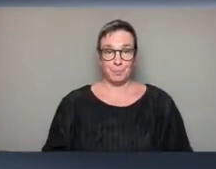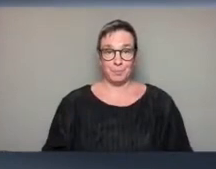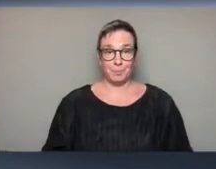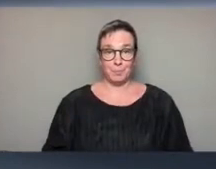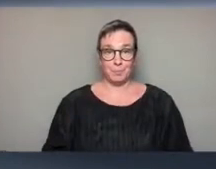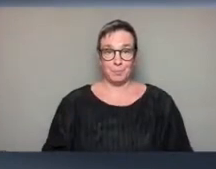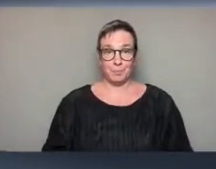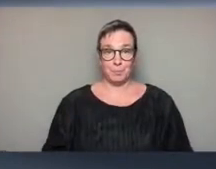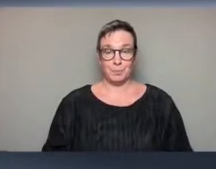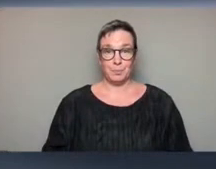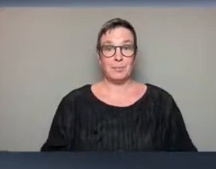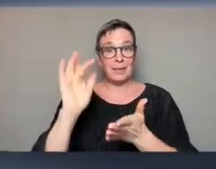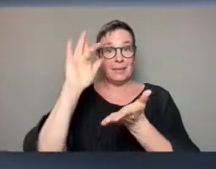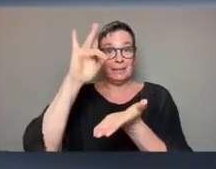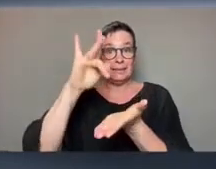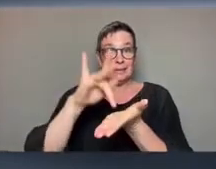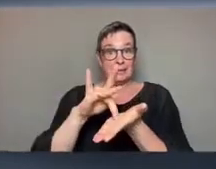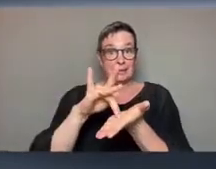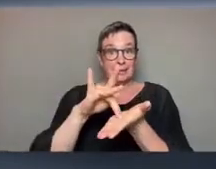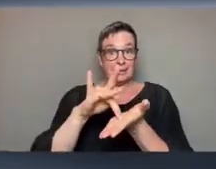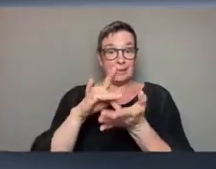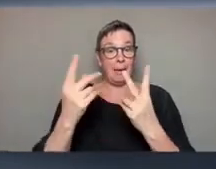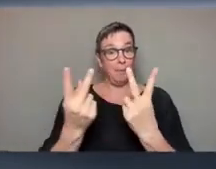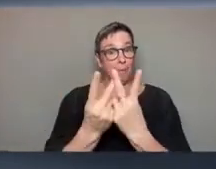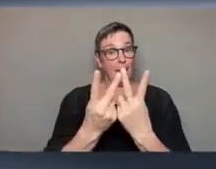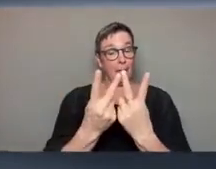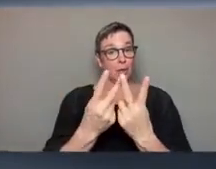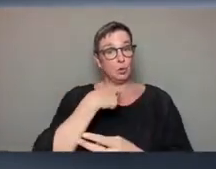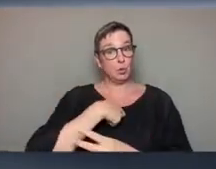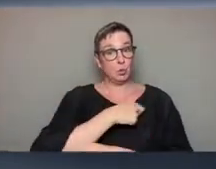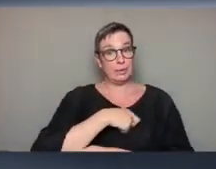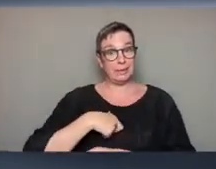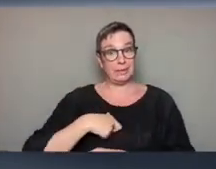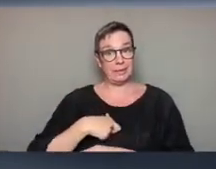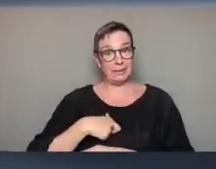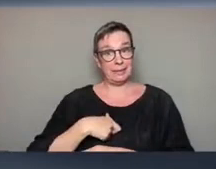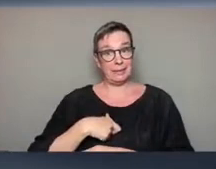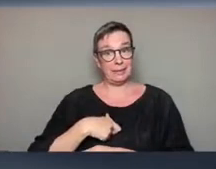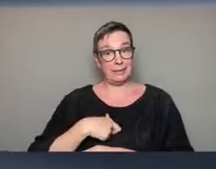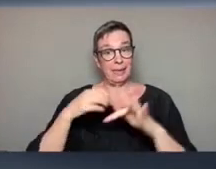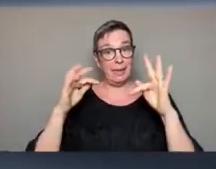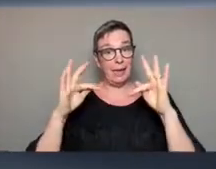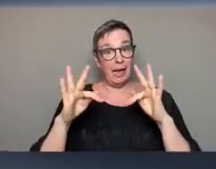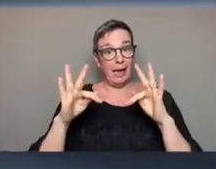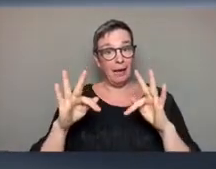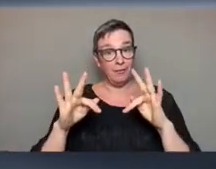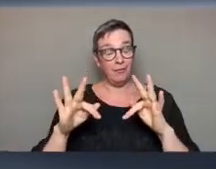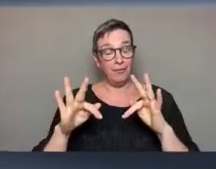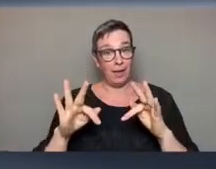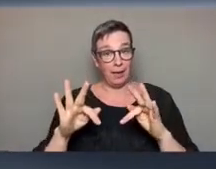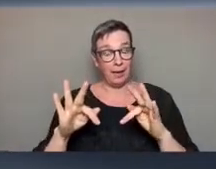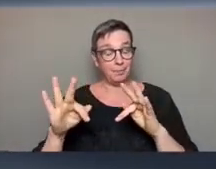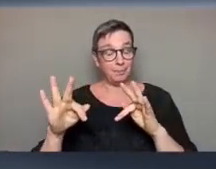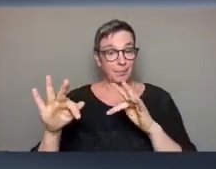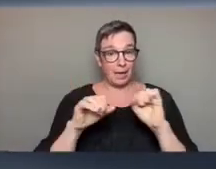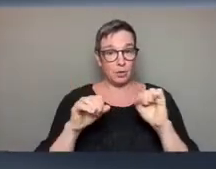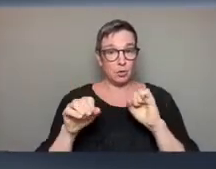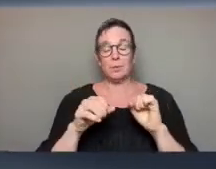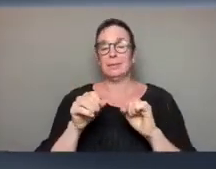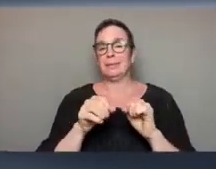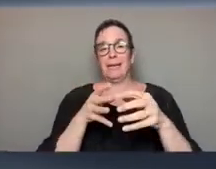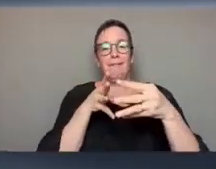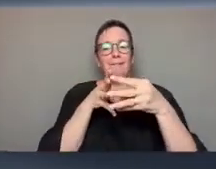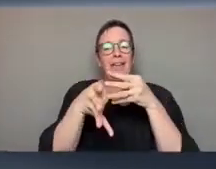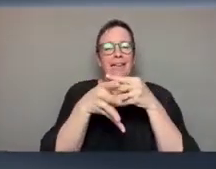Toujours sur le site du réseau des parcs suisses et concernant ce premier domaine d'action, un filtre a été mis en place